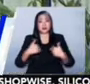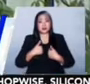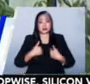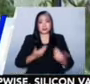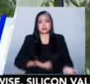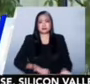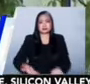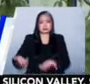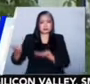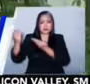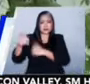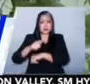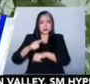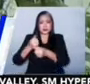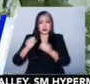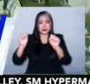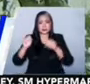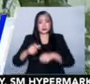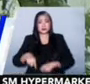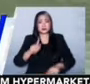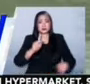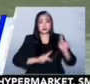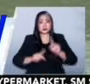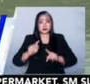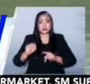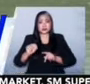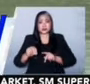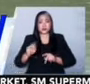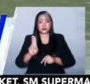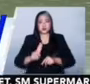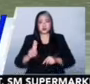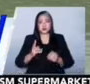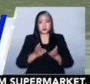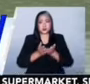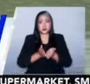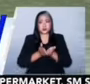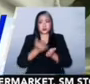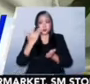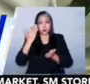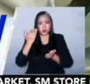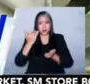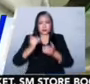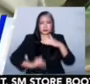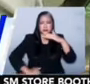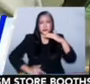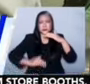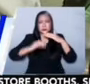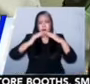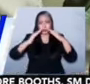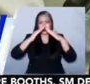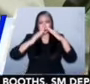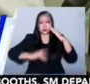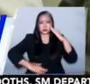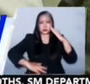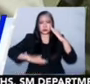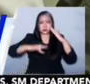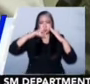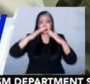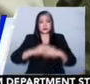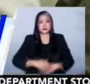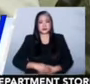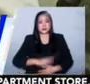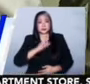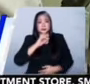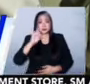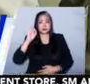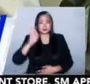mailigtas. Ang ilang residente kinailangan ng gumamit ng bangkad dahil sa abot bubong na baha sa kanilang lugar. Tagal pa yan, mga makaabutin pa